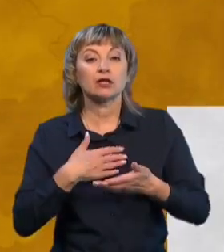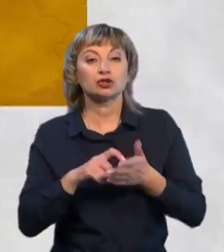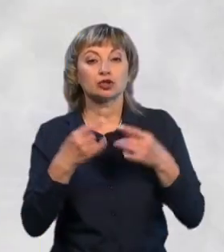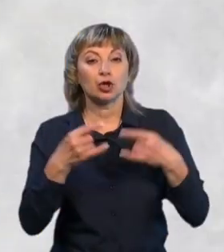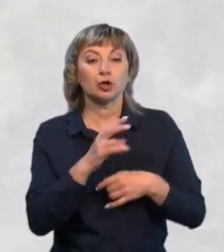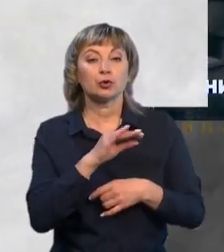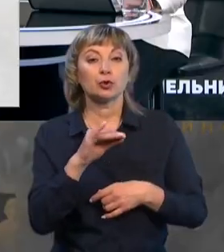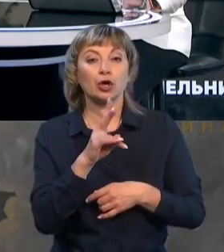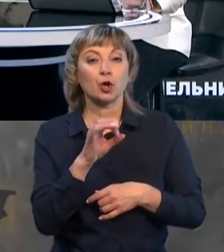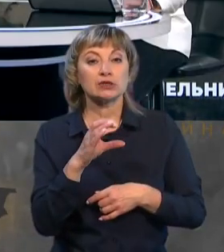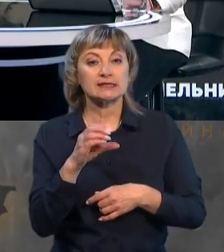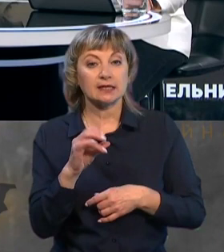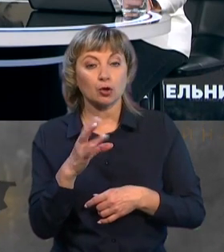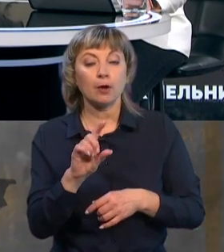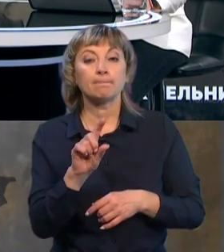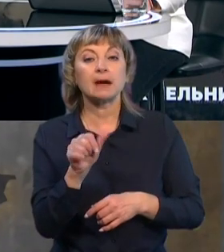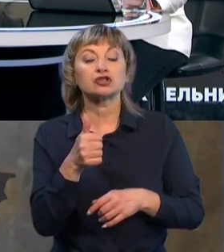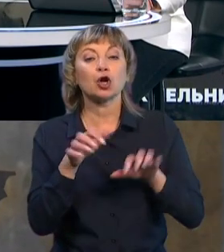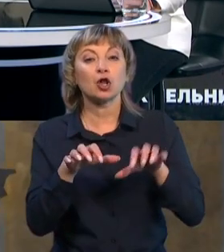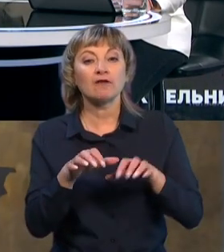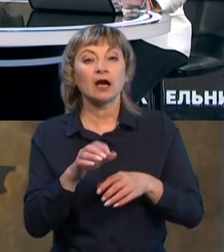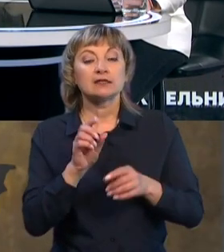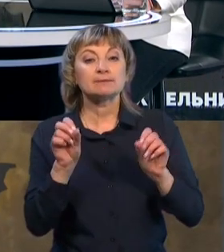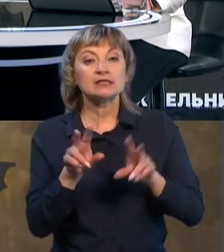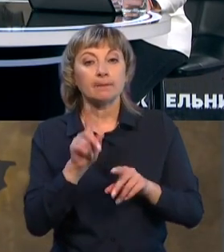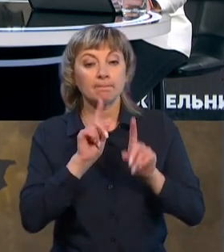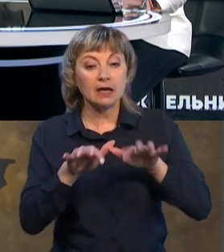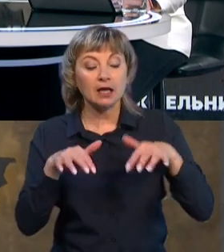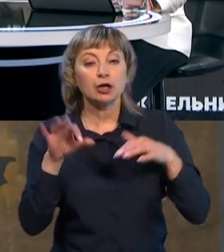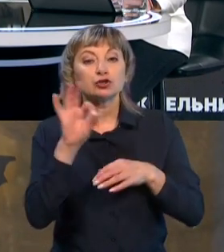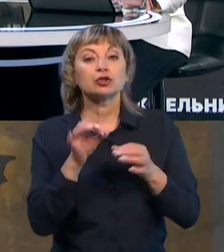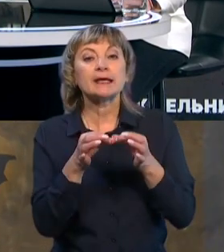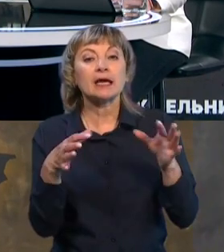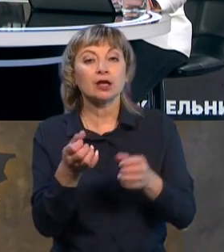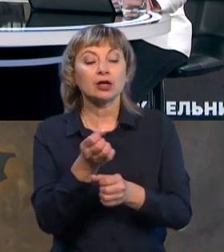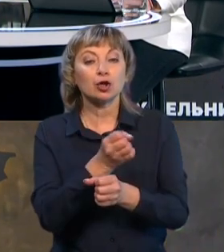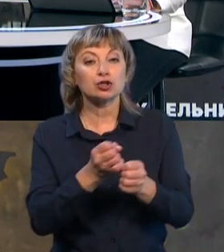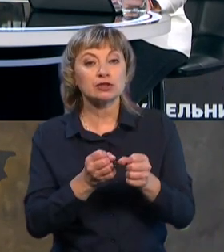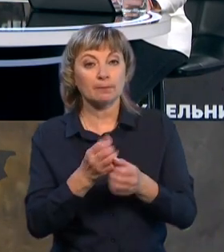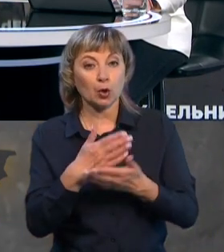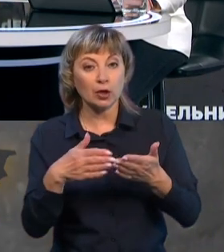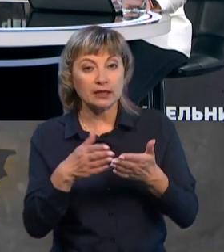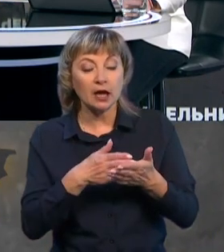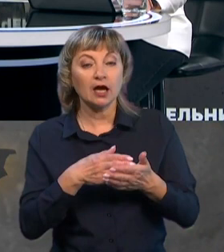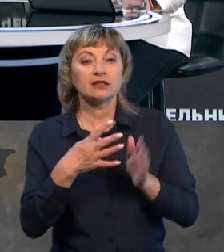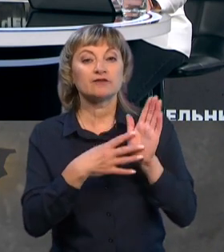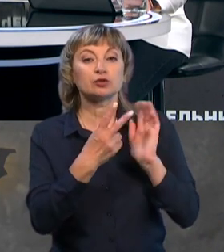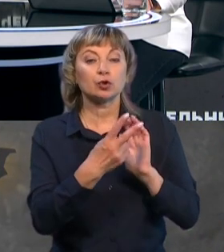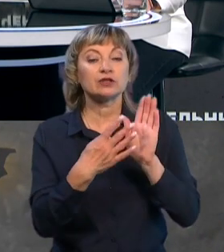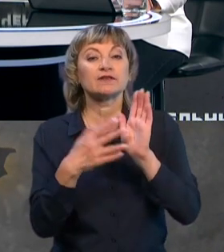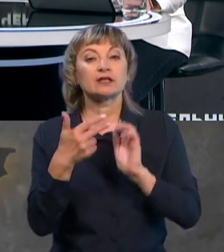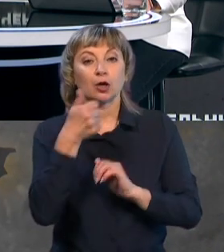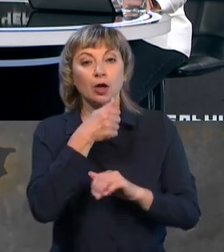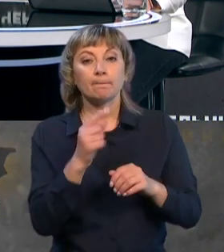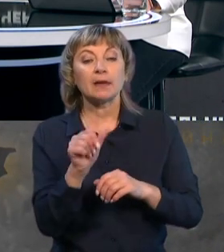Юрій Костенко перший голова спеціальної парламентської комісії щодо ядерного роззброєння у 92 1993 роках перший